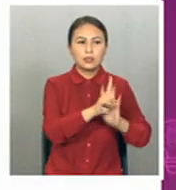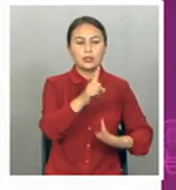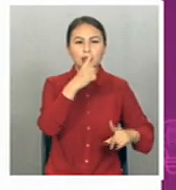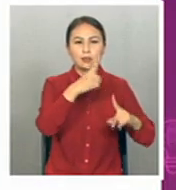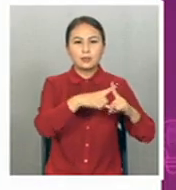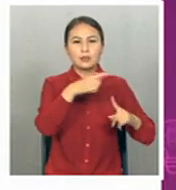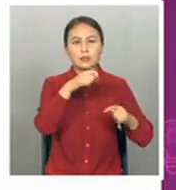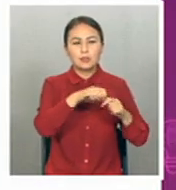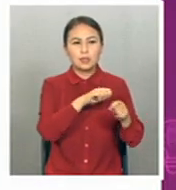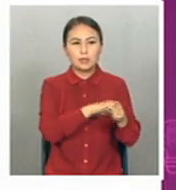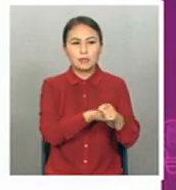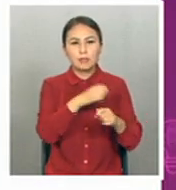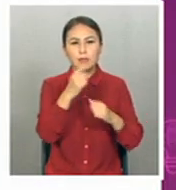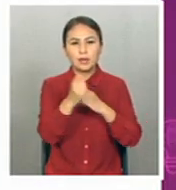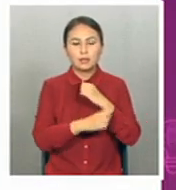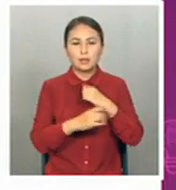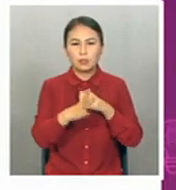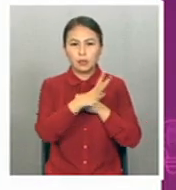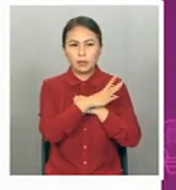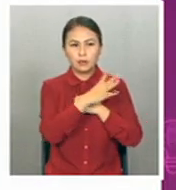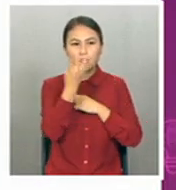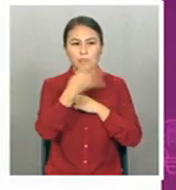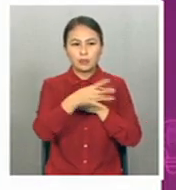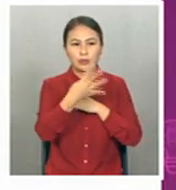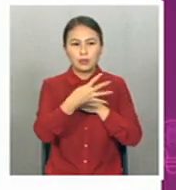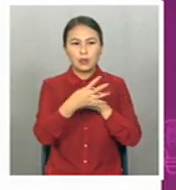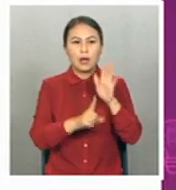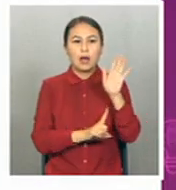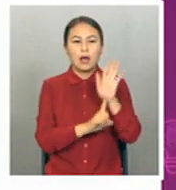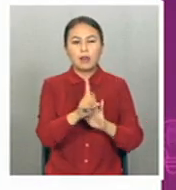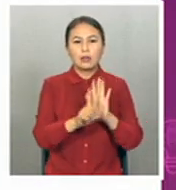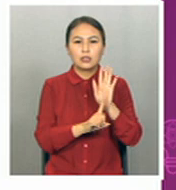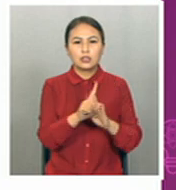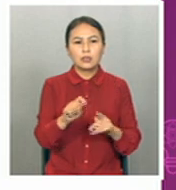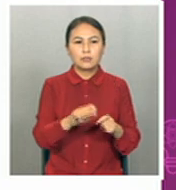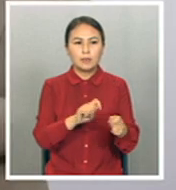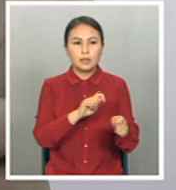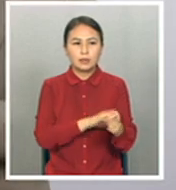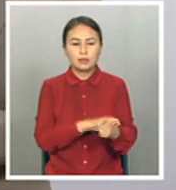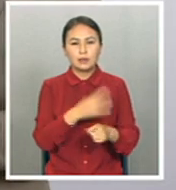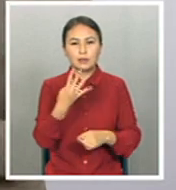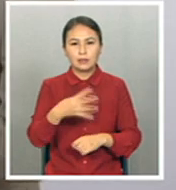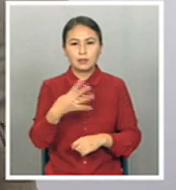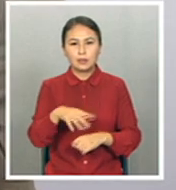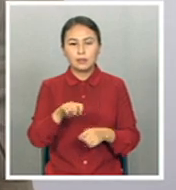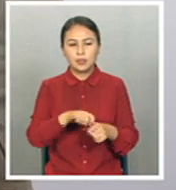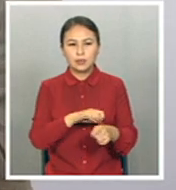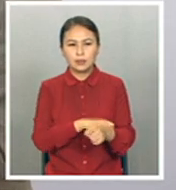деп. Яғни осы 40 деп тұрғанымыз, алғашқыдағы маталардың өлшемі 40 метр.